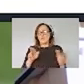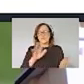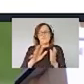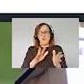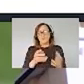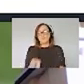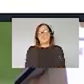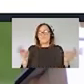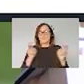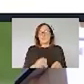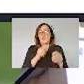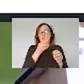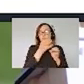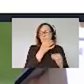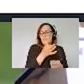i wytworzyć quiz,